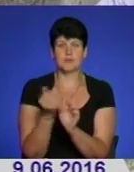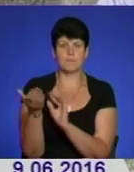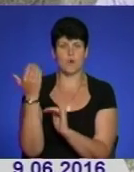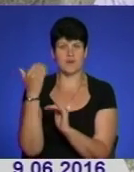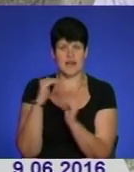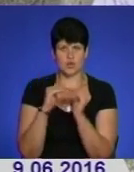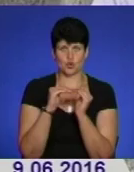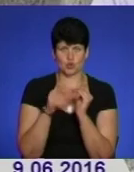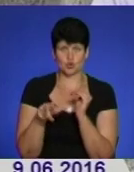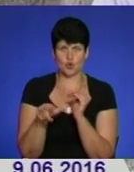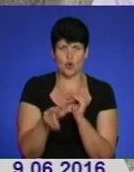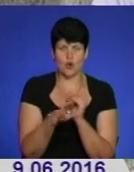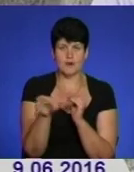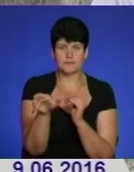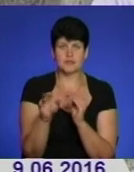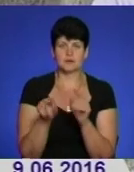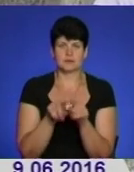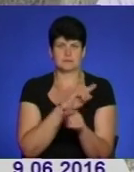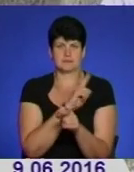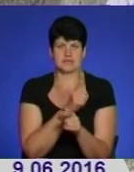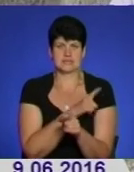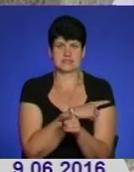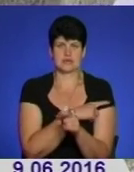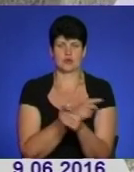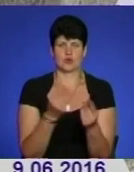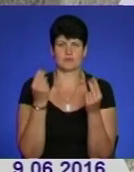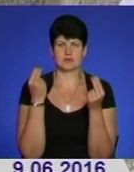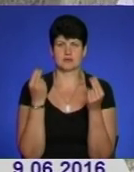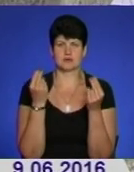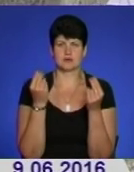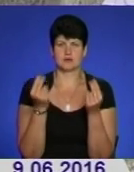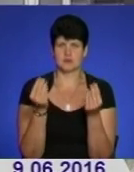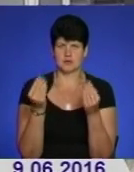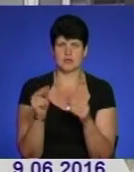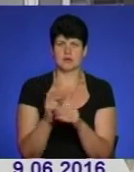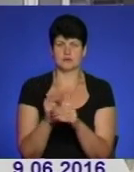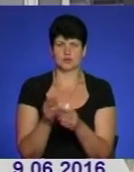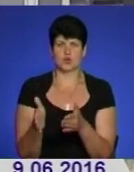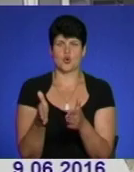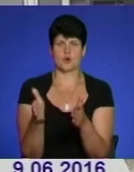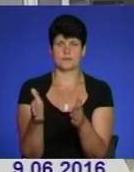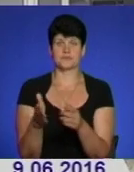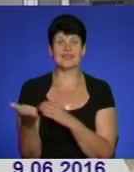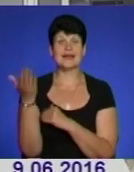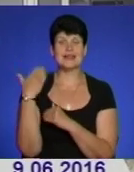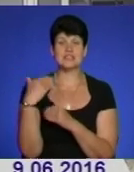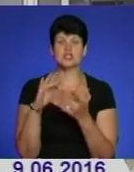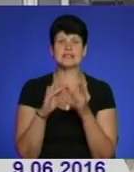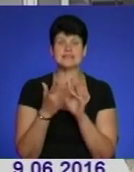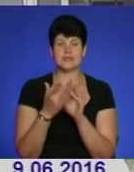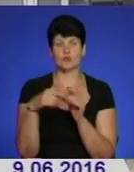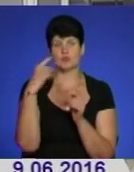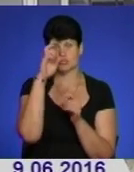попередньої дороги і одночасно підсилює і здійснює капітальну реконструкцію дороги. Раніше на сайті обласної